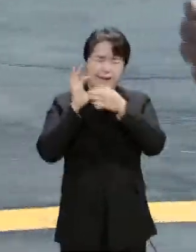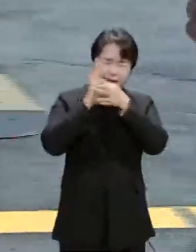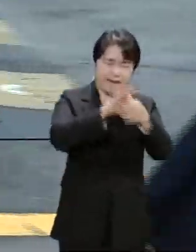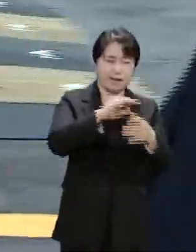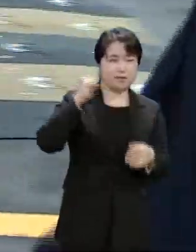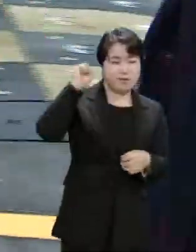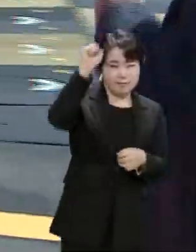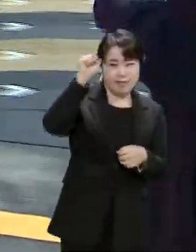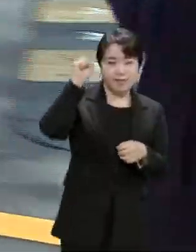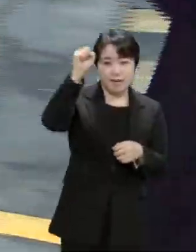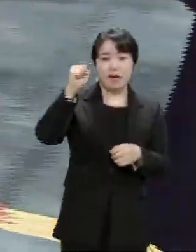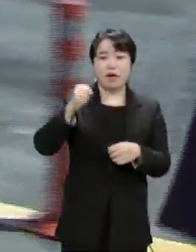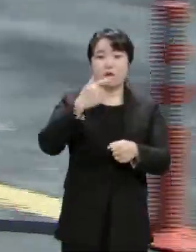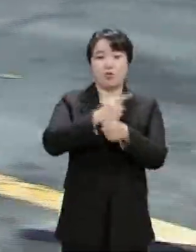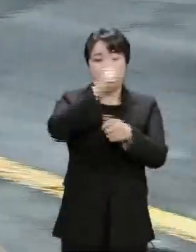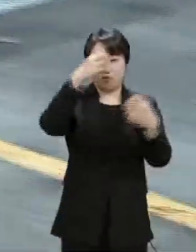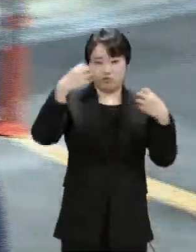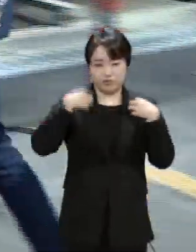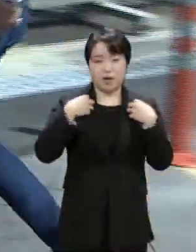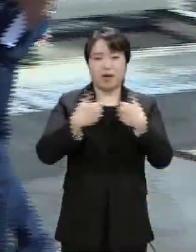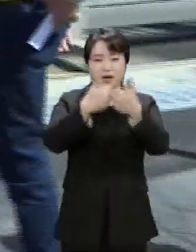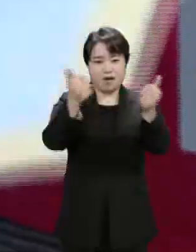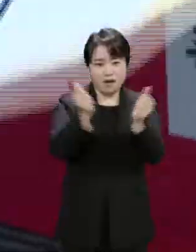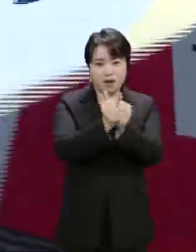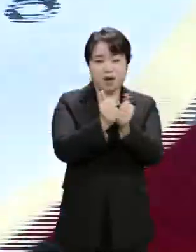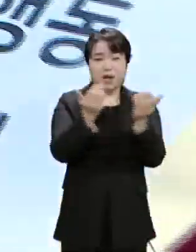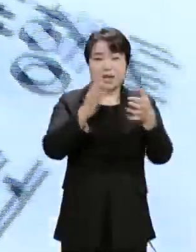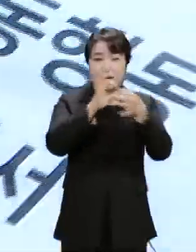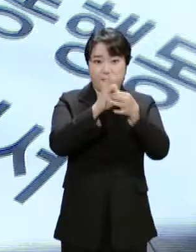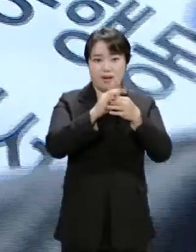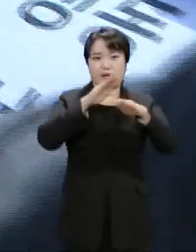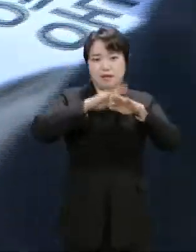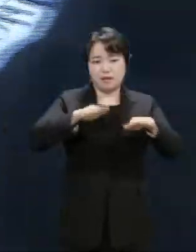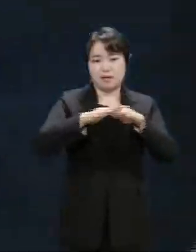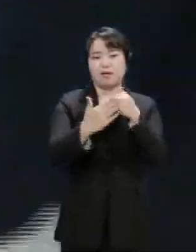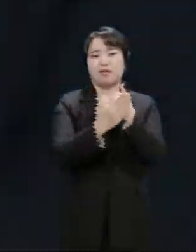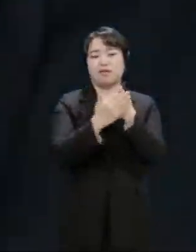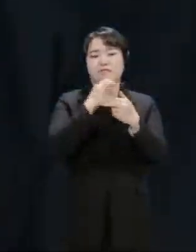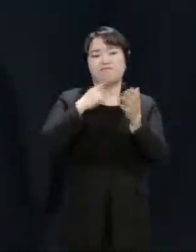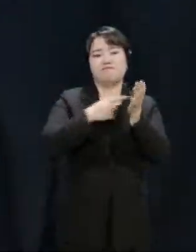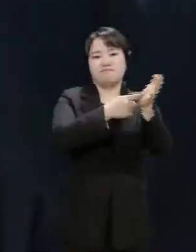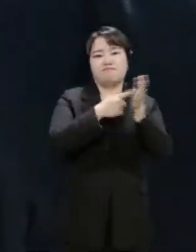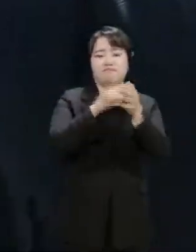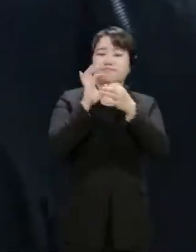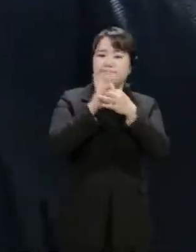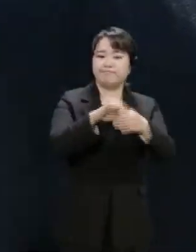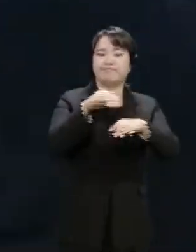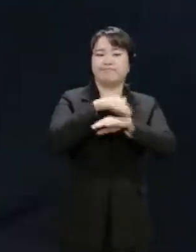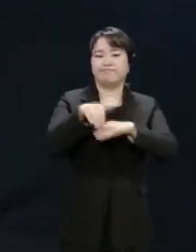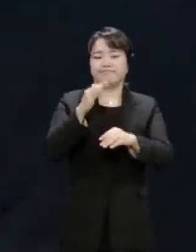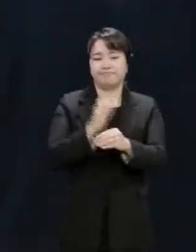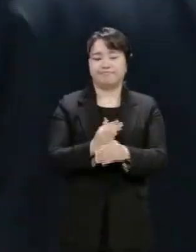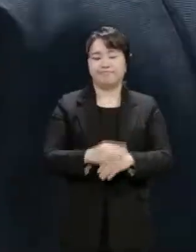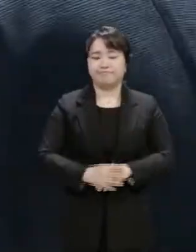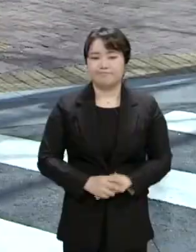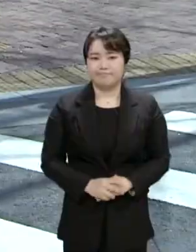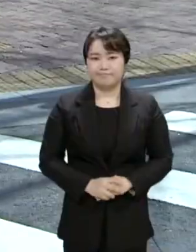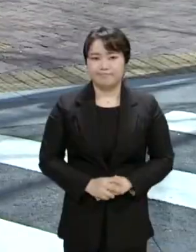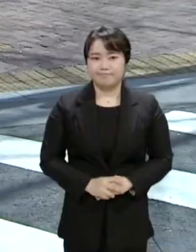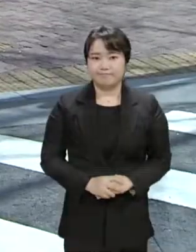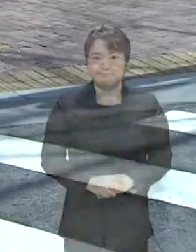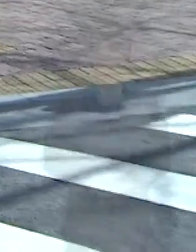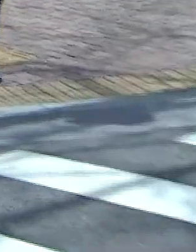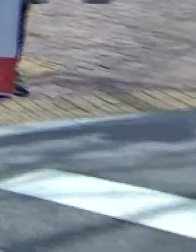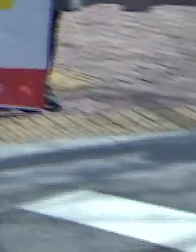열고 노원구청에 노사정위원회 개최를 요청해 중재 역할을 건의하는 활동 등을 이어나갈 계획입니다.